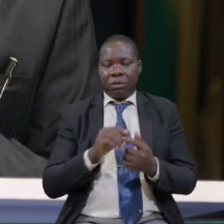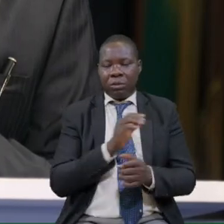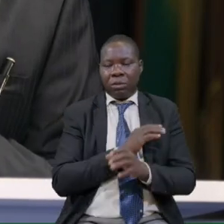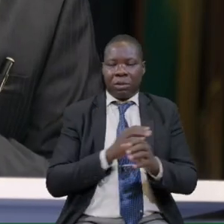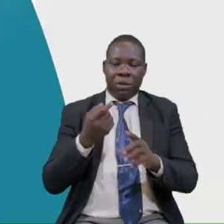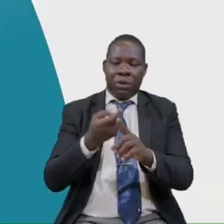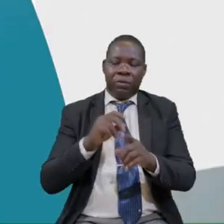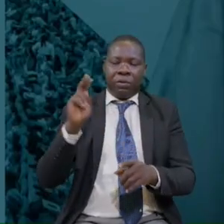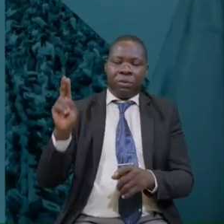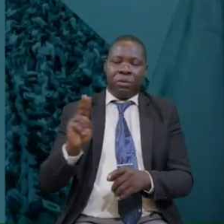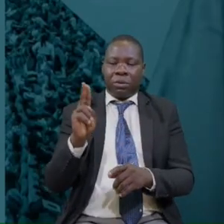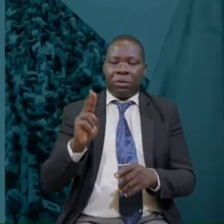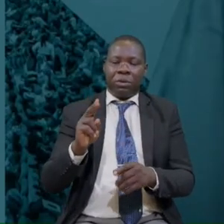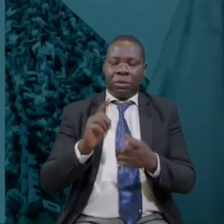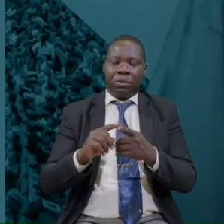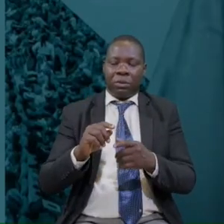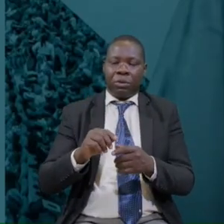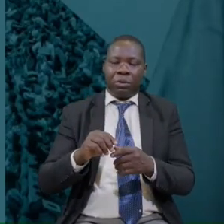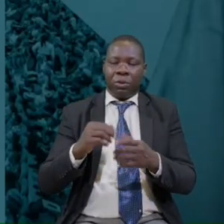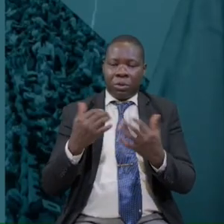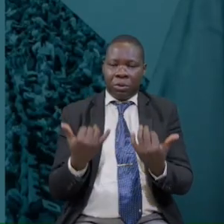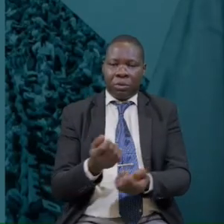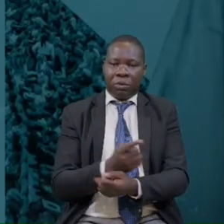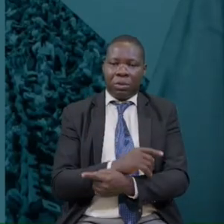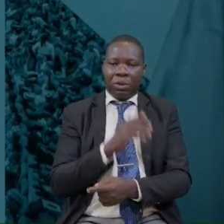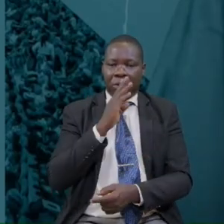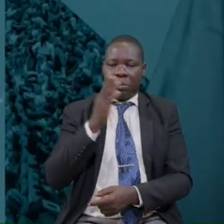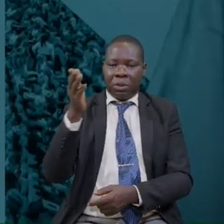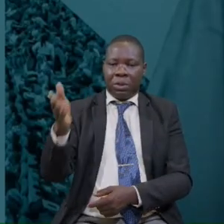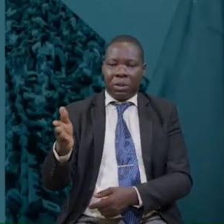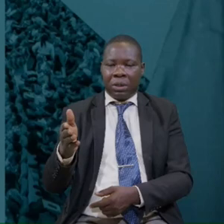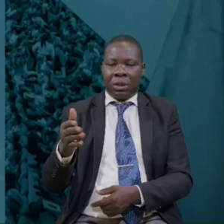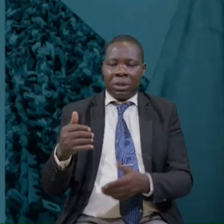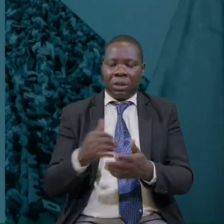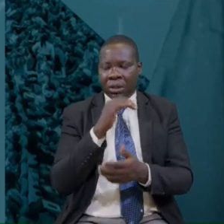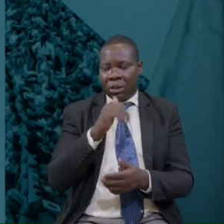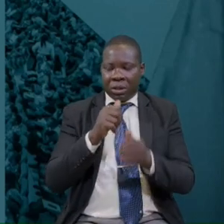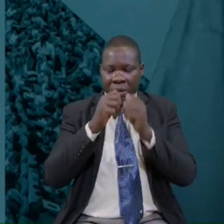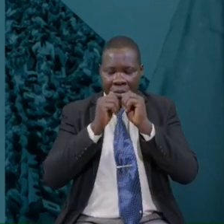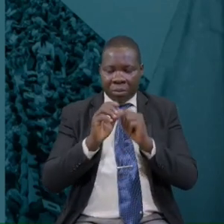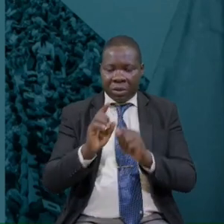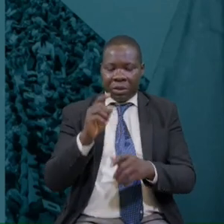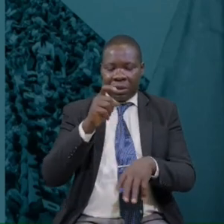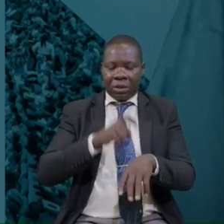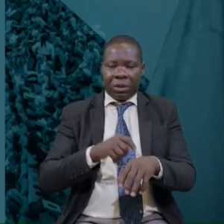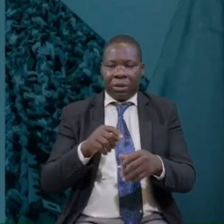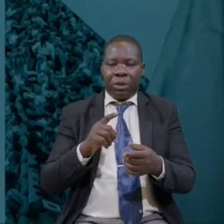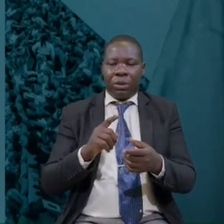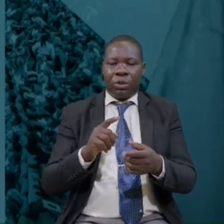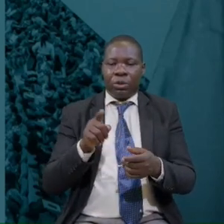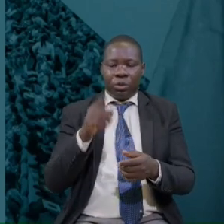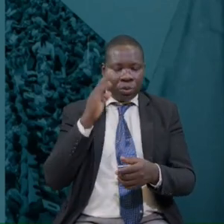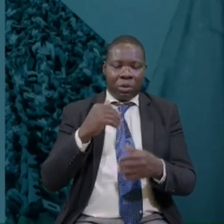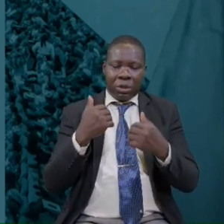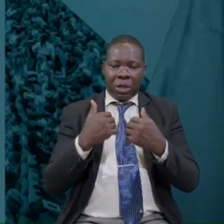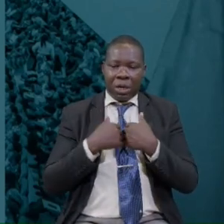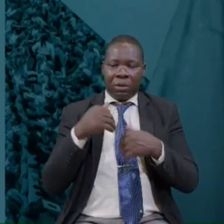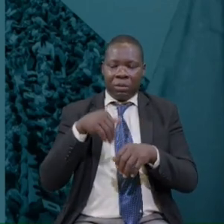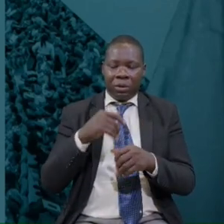jeudi jusqu'aujourd'hui doivent être là. C'est un moment béni